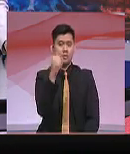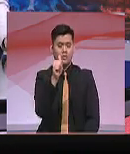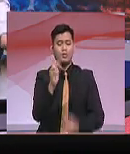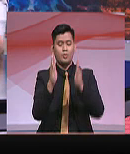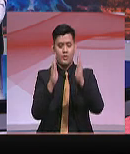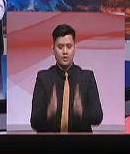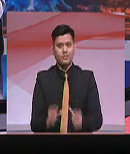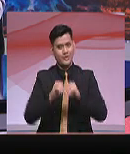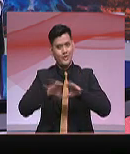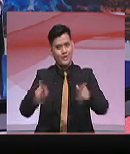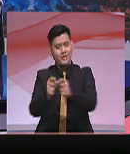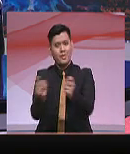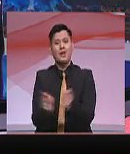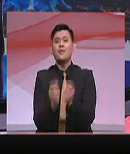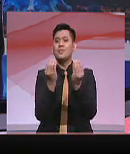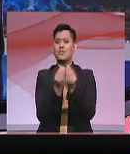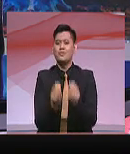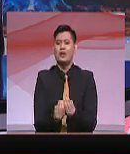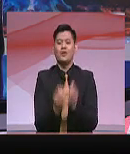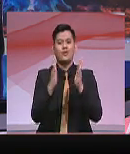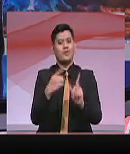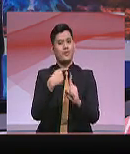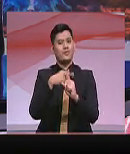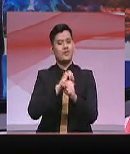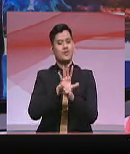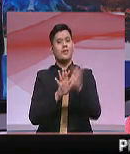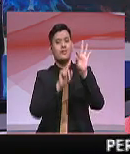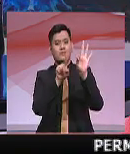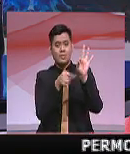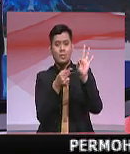penularan tempatan. Ini menjadikan jumlah kes positif